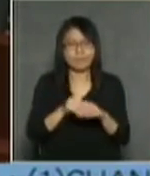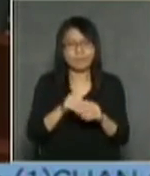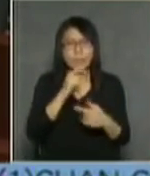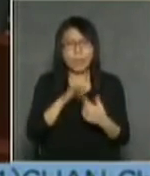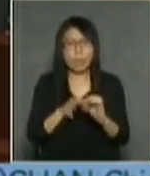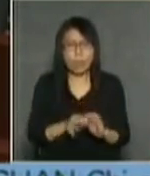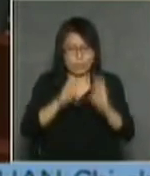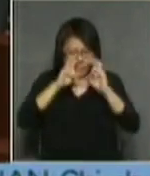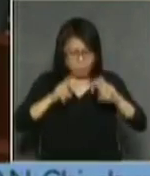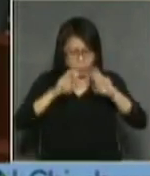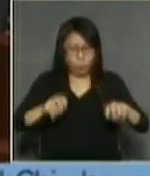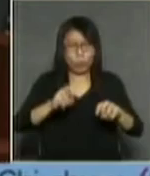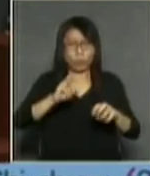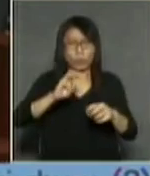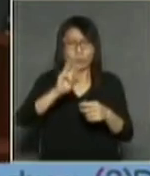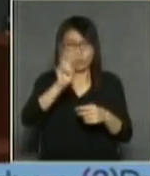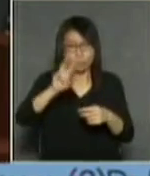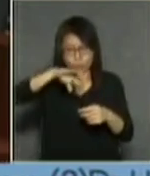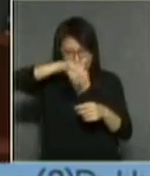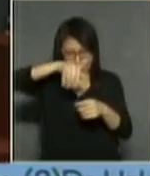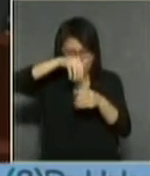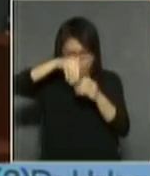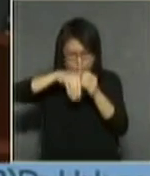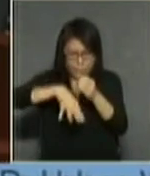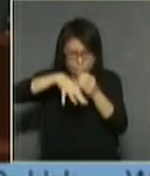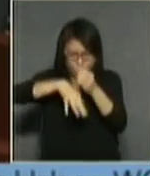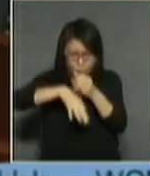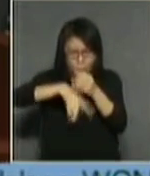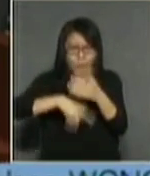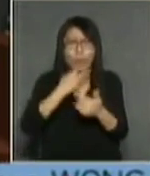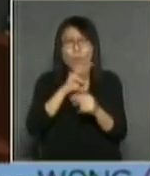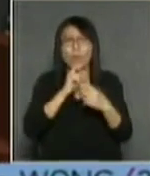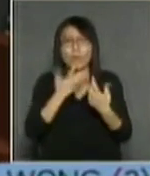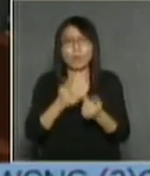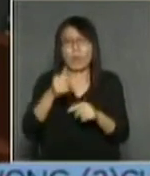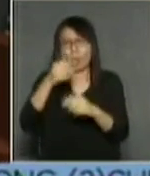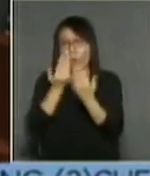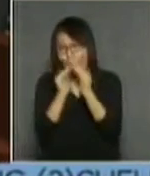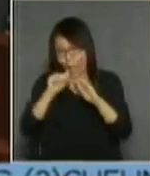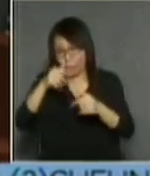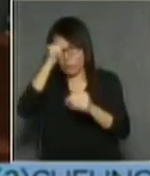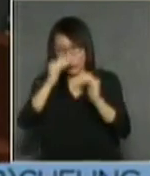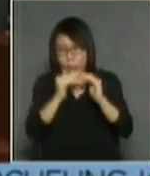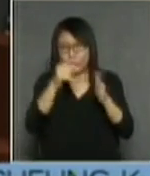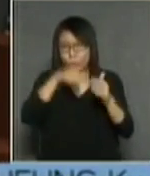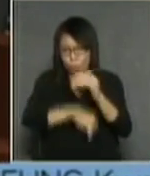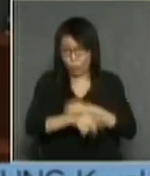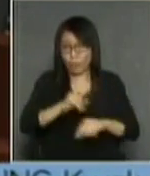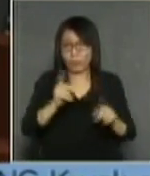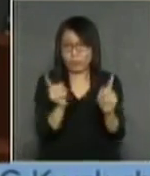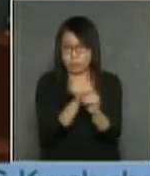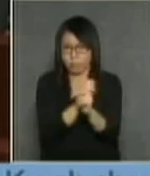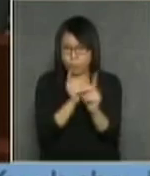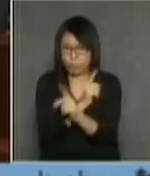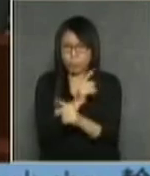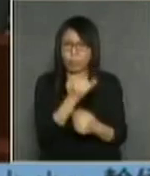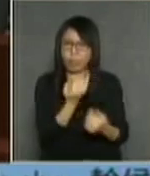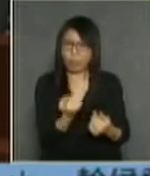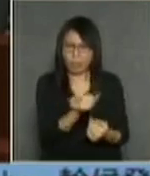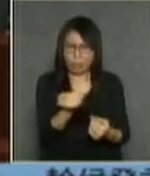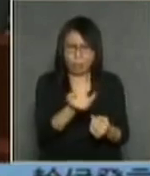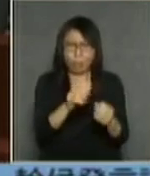验滤水器的功能，以及是协助学校、医院、公共机构呢去更换有问题的部